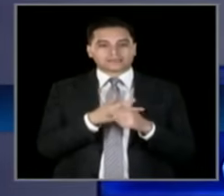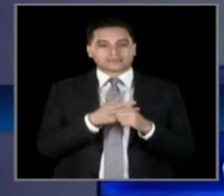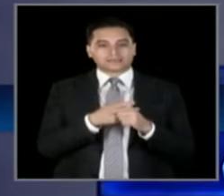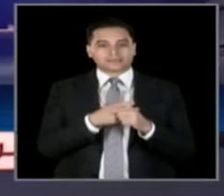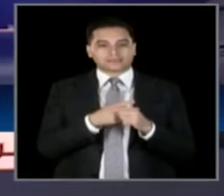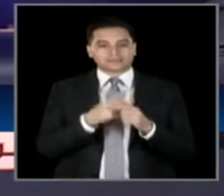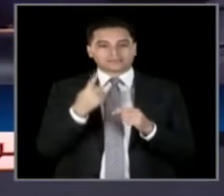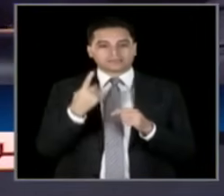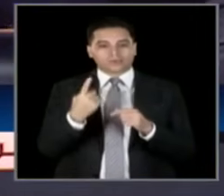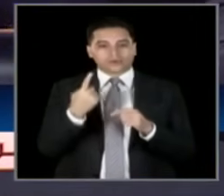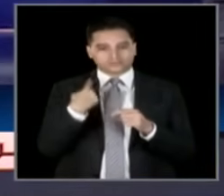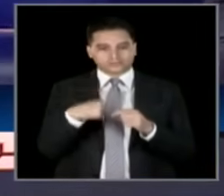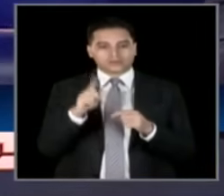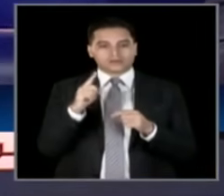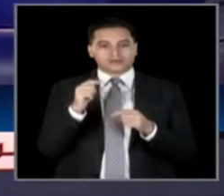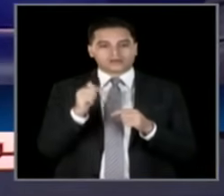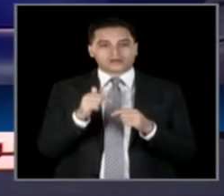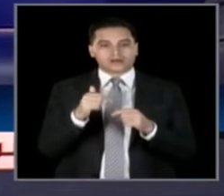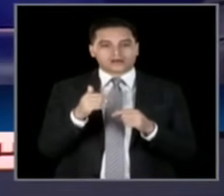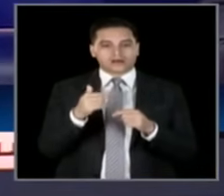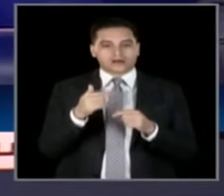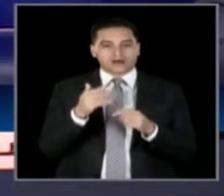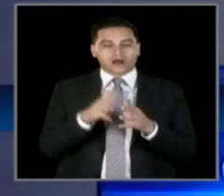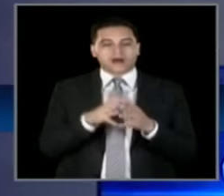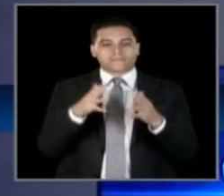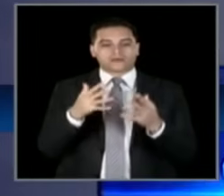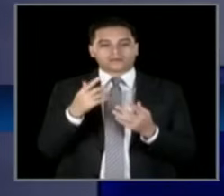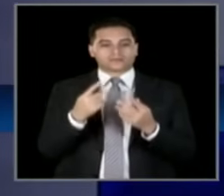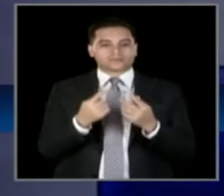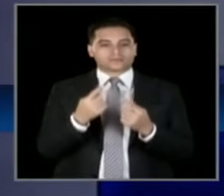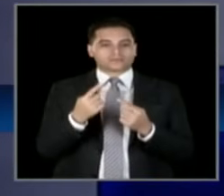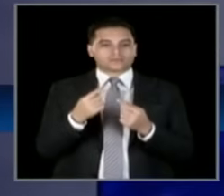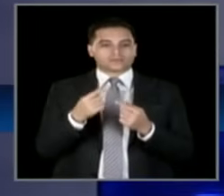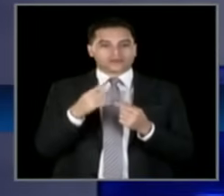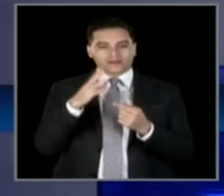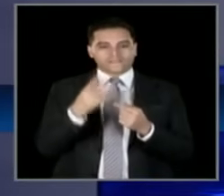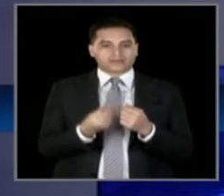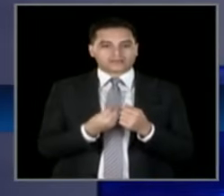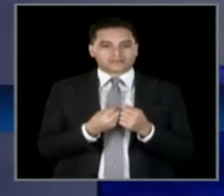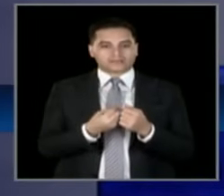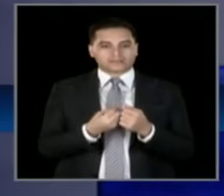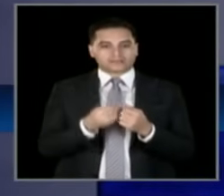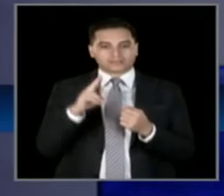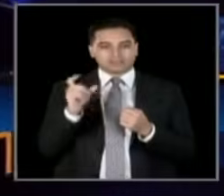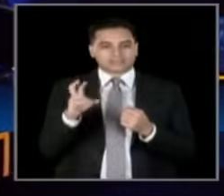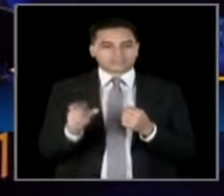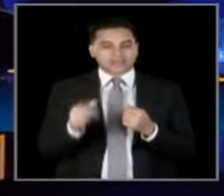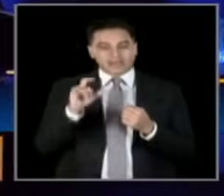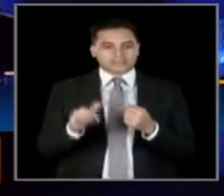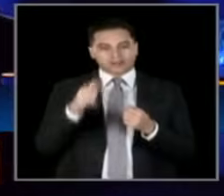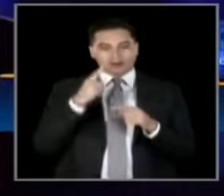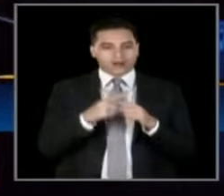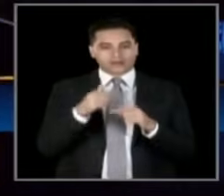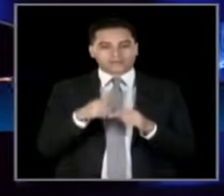نجمة صفرة واحدة. برافو عليك، صح. يقع أكبر جزء من نهر أورنج بإحدى الدول الإفريقية، فما هي؟ تنزانيا. غلط.